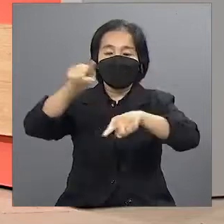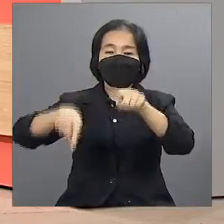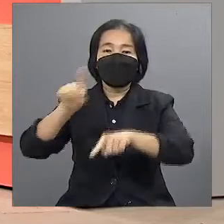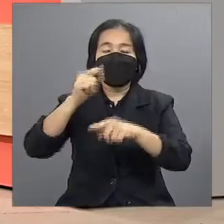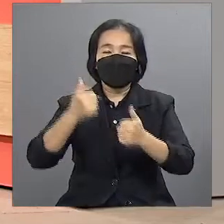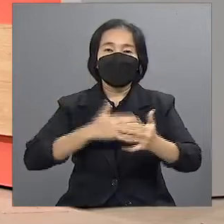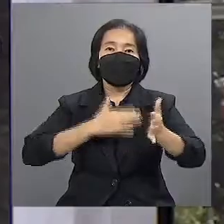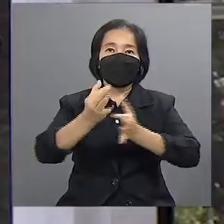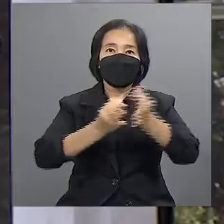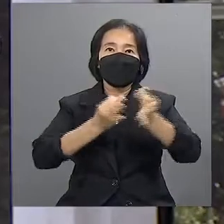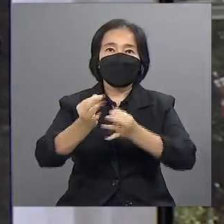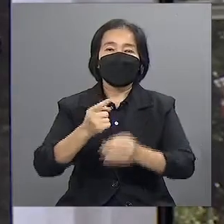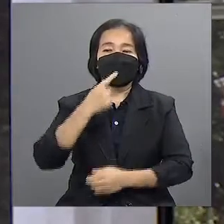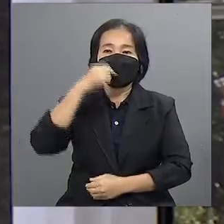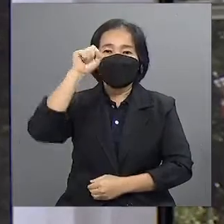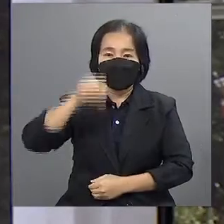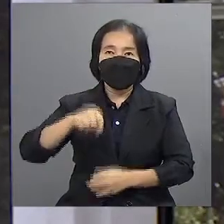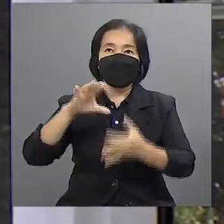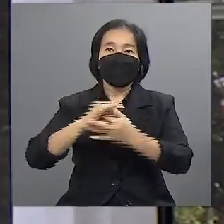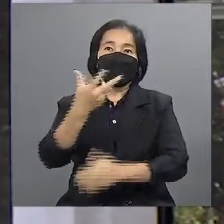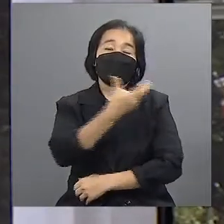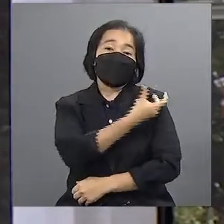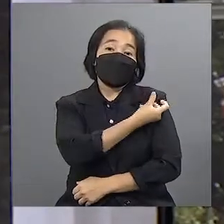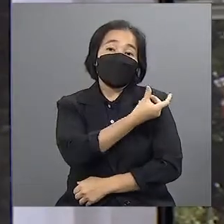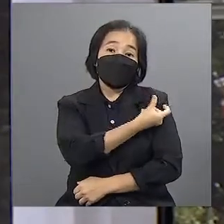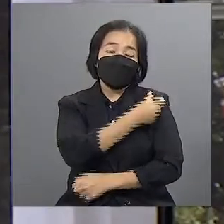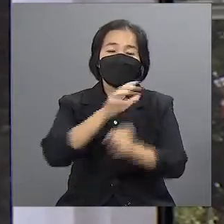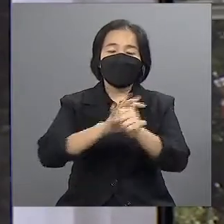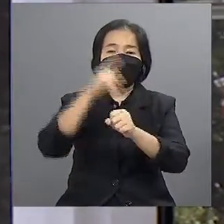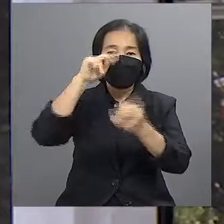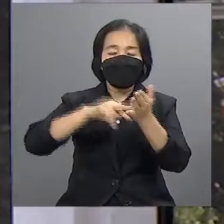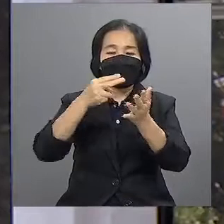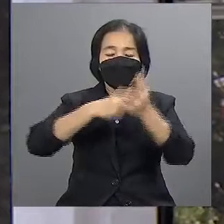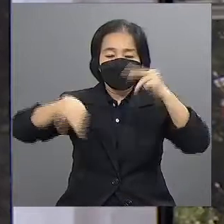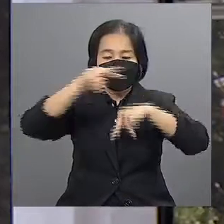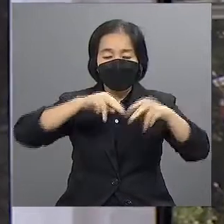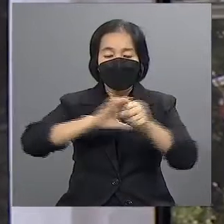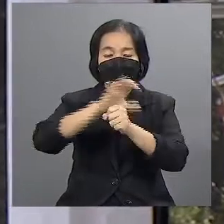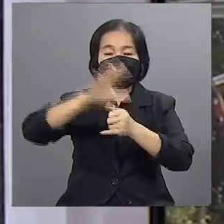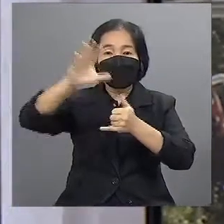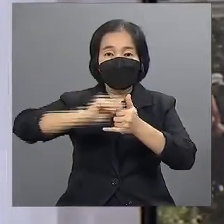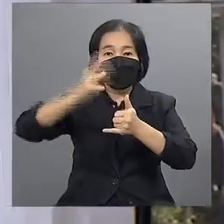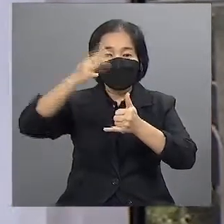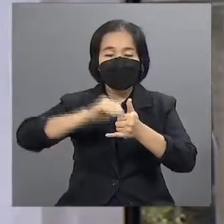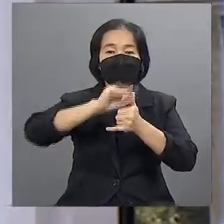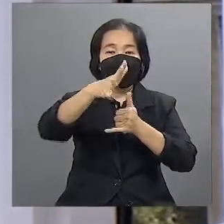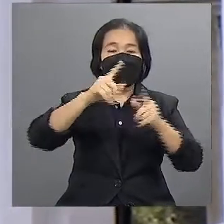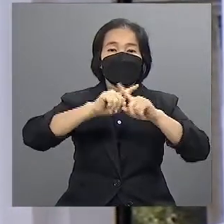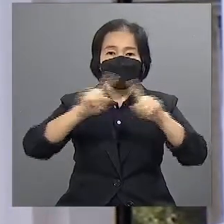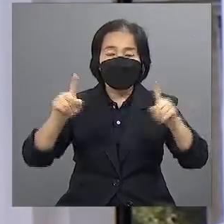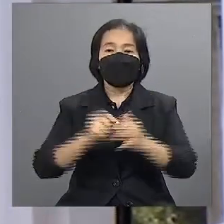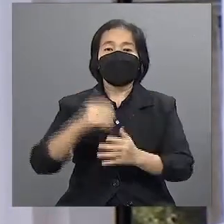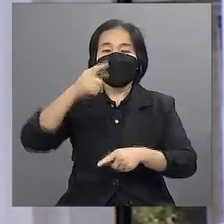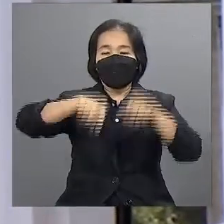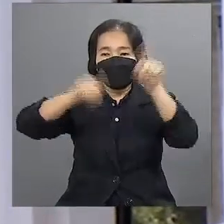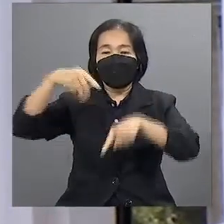ขการฉีดวัซีนไม่ได้แค่ควคมการณระบาดเทานั้นนะคะ คผชมแต่ว่าในพื้นที่ทเป็จังหวัดที่มีอะไรได้จากภาคกทอง